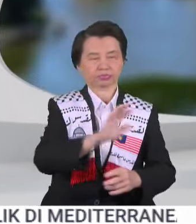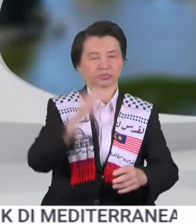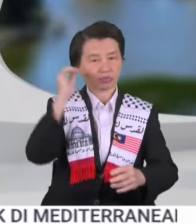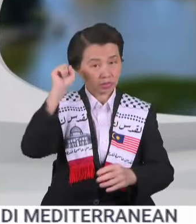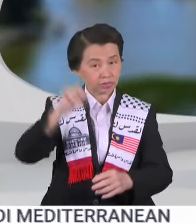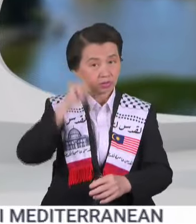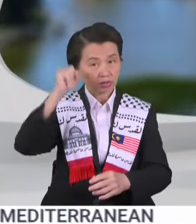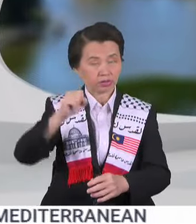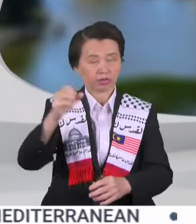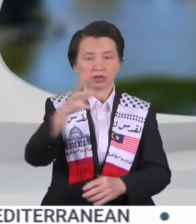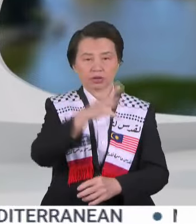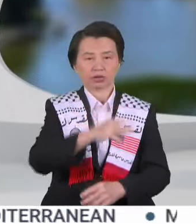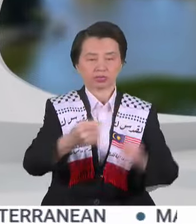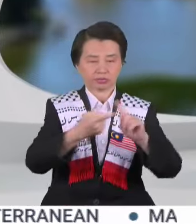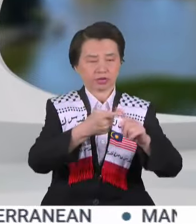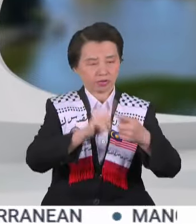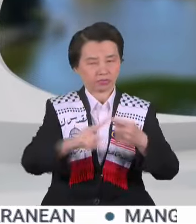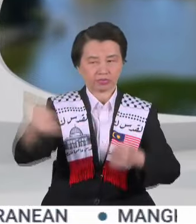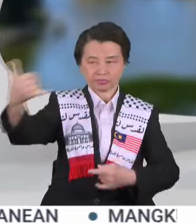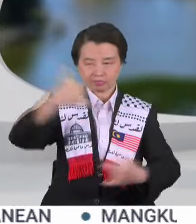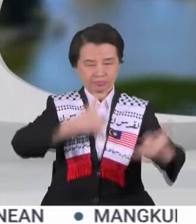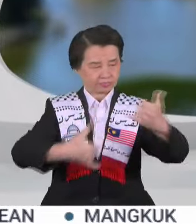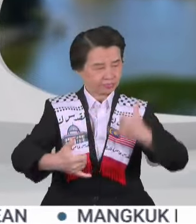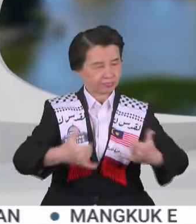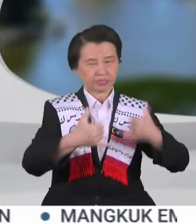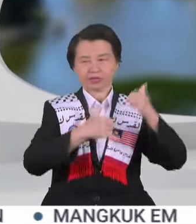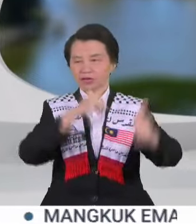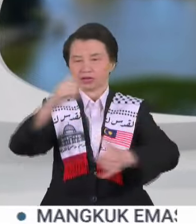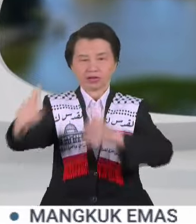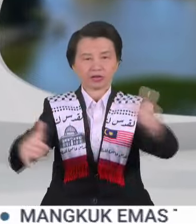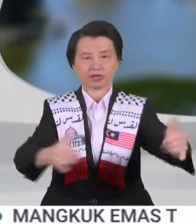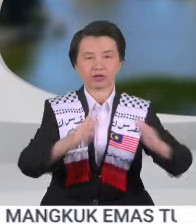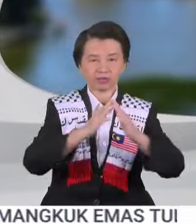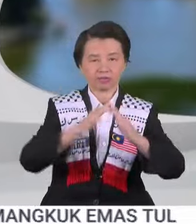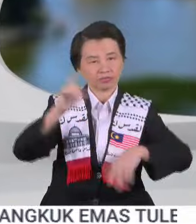saudara, tetapi juga sahabat handai daripada pelbagai kaum